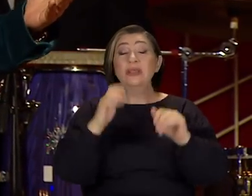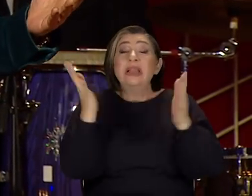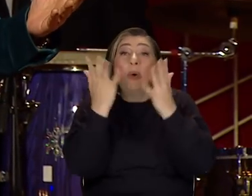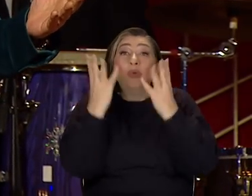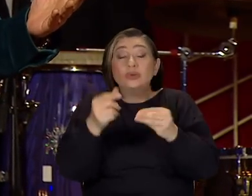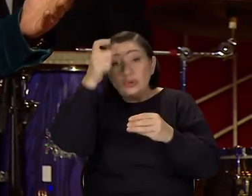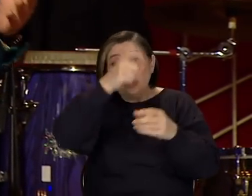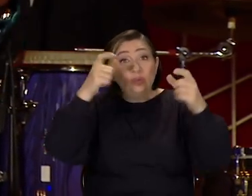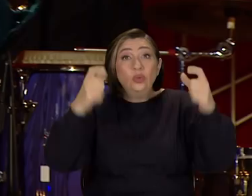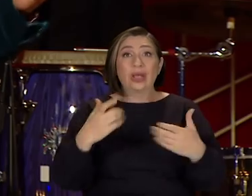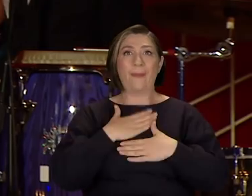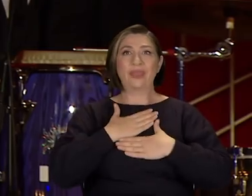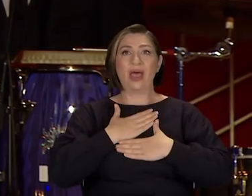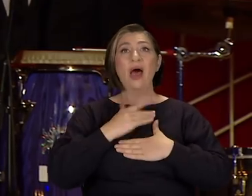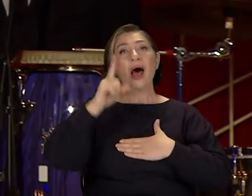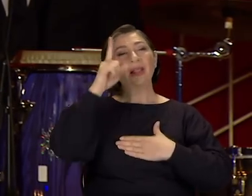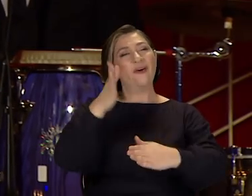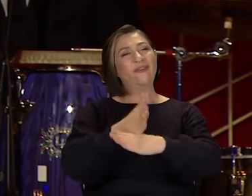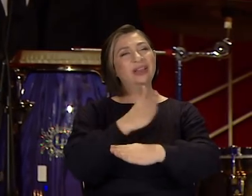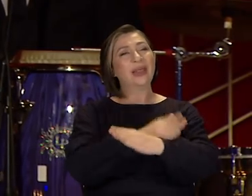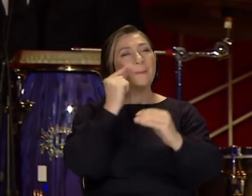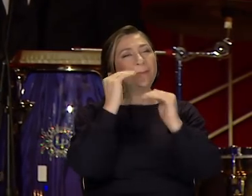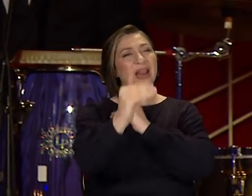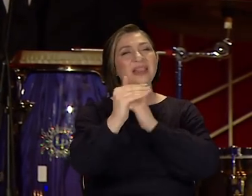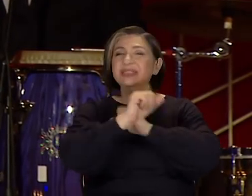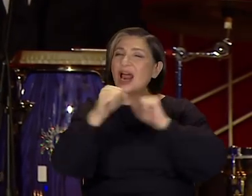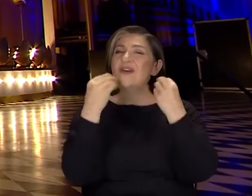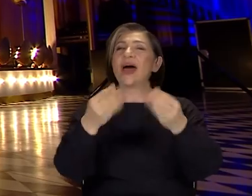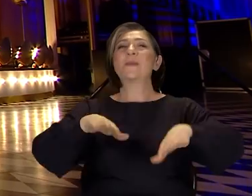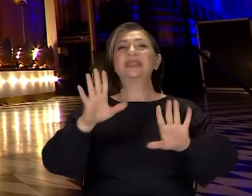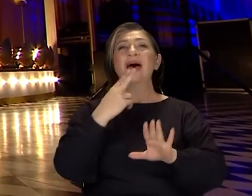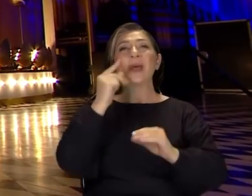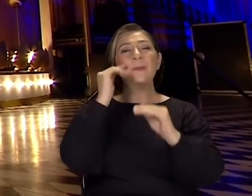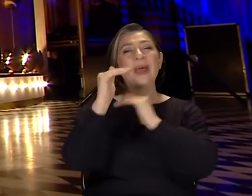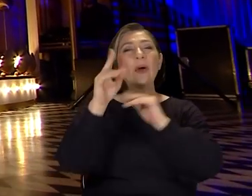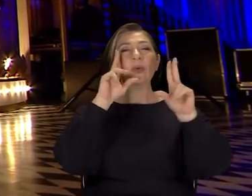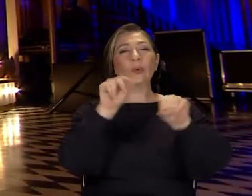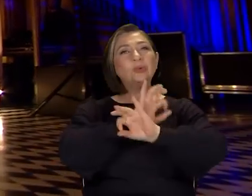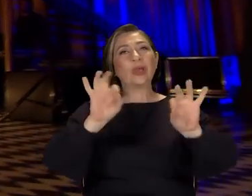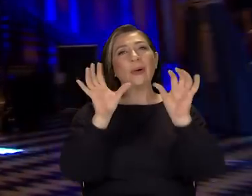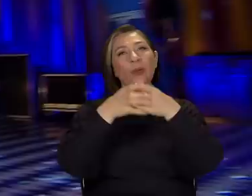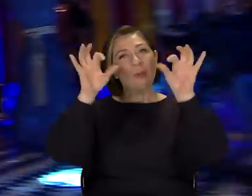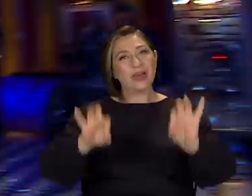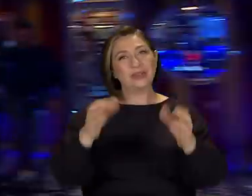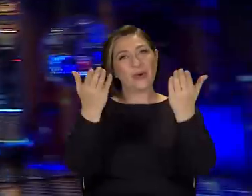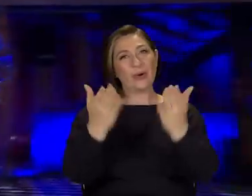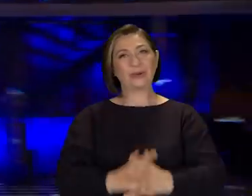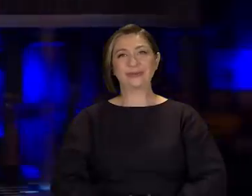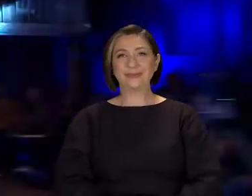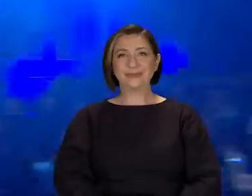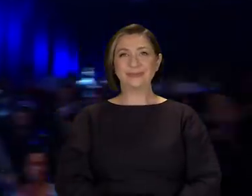oluyorsa memleketimde Allah vatana millete zeval vermesin. Hanımlar beyler Uykusuzlar Kulübü başlıyor.